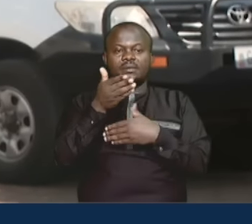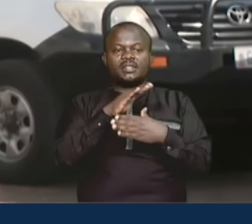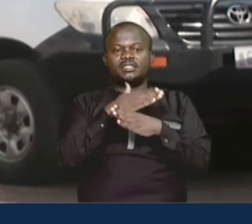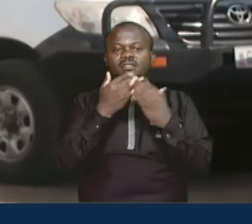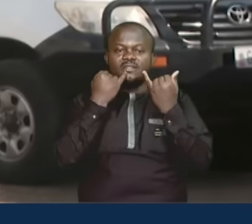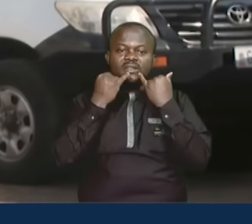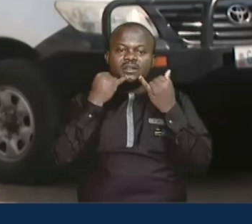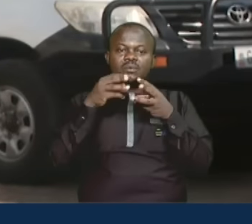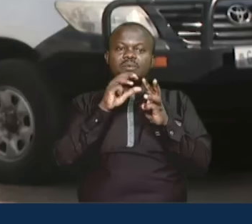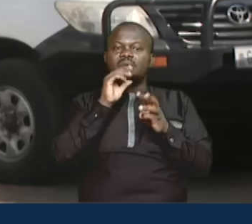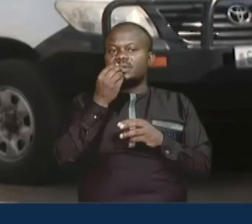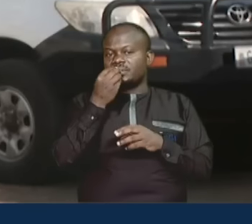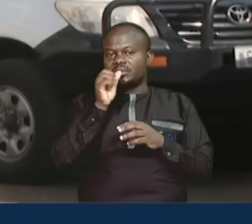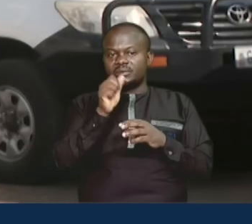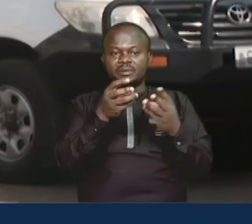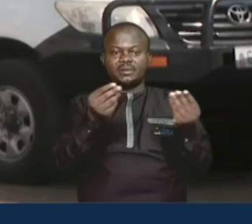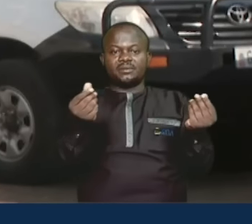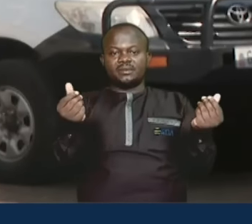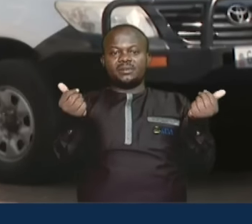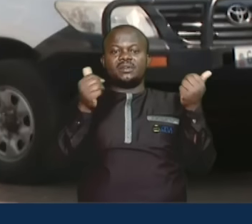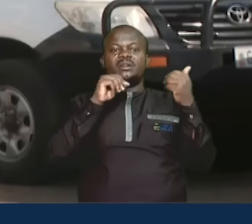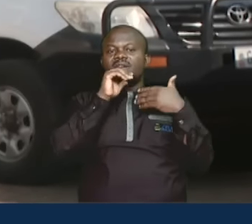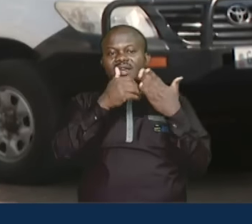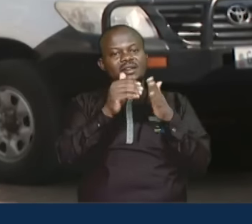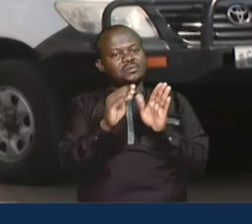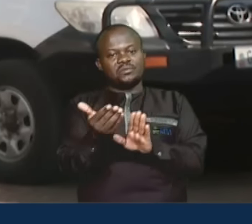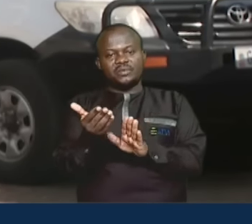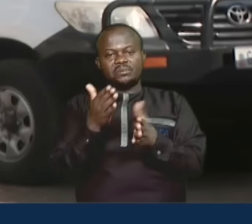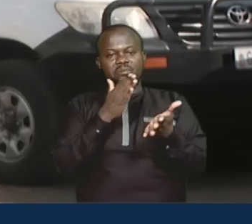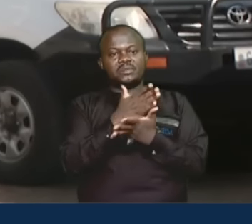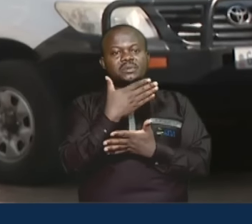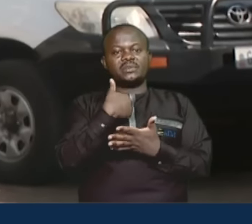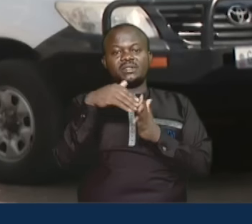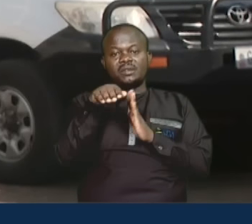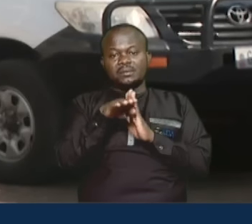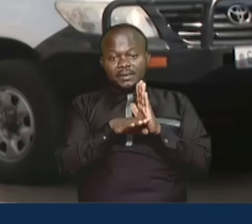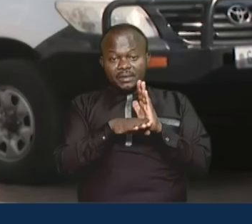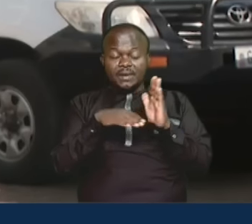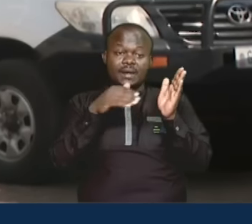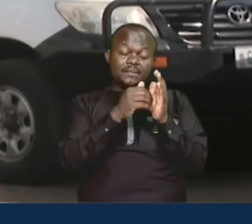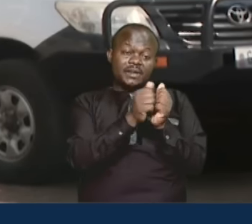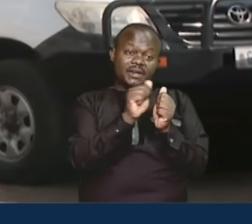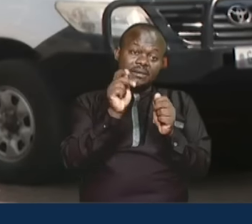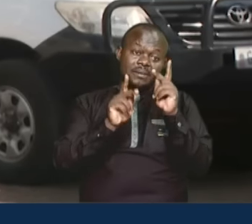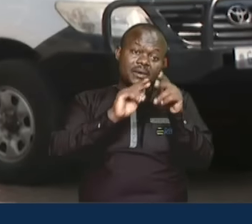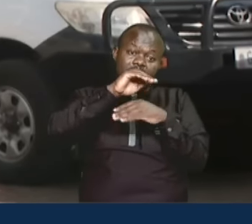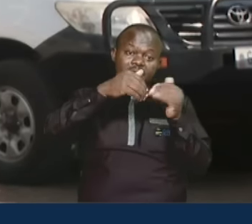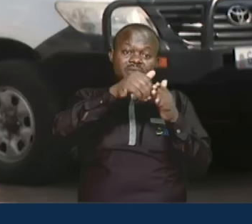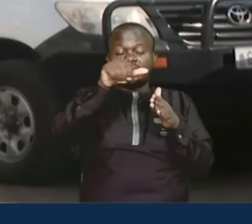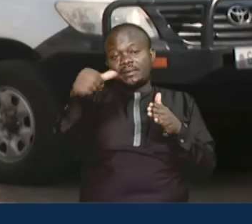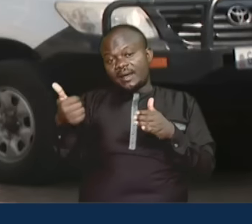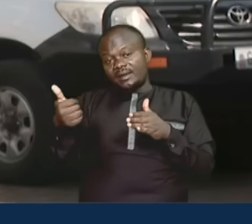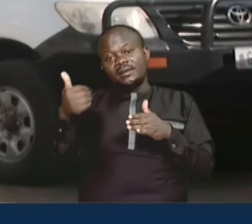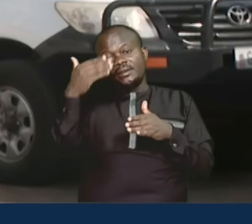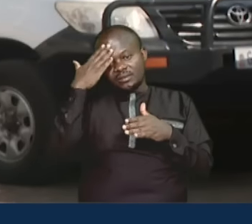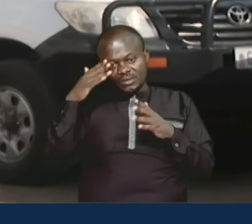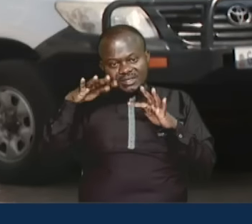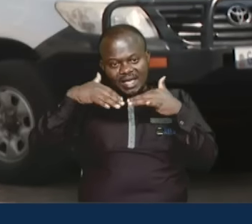ku buryo nta biryo bishobora kwangirika nta nibipfa pe babifite gahunda nabo bandi baza ku ruhande dufite